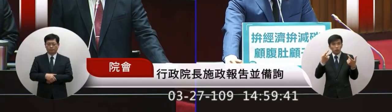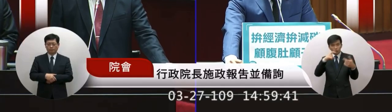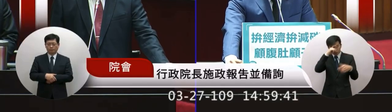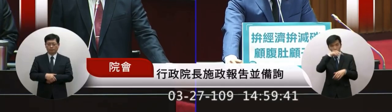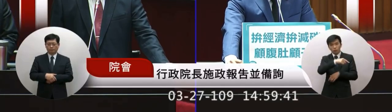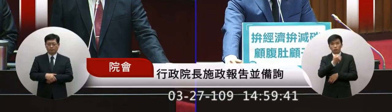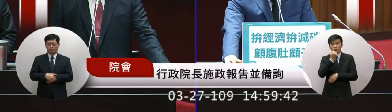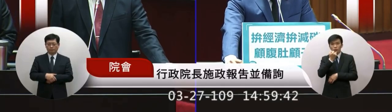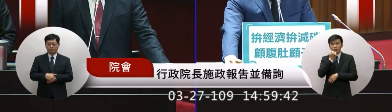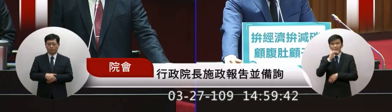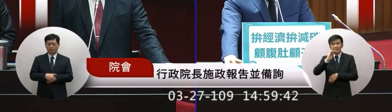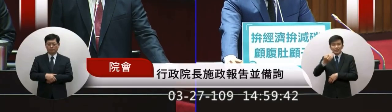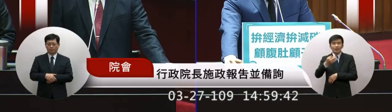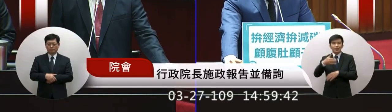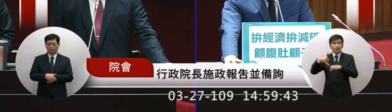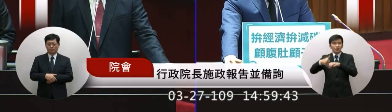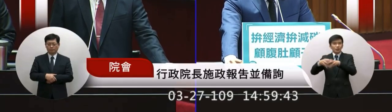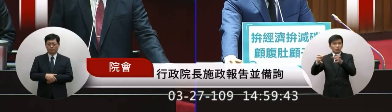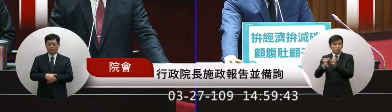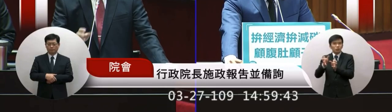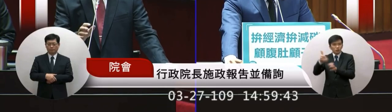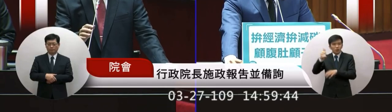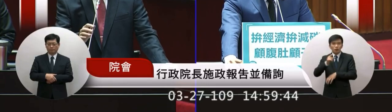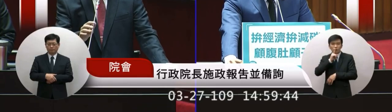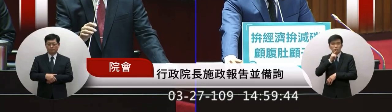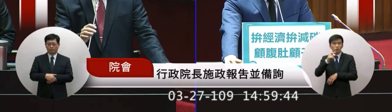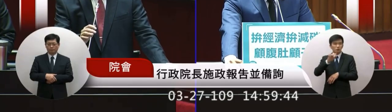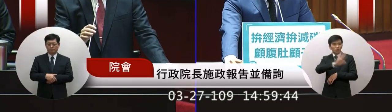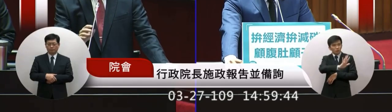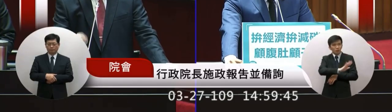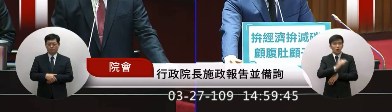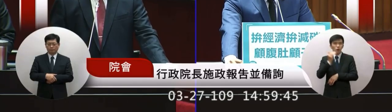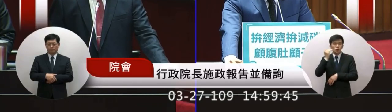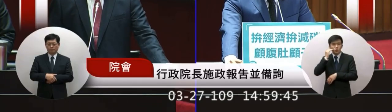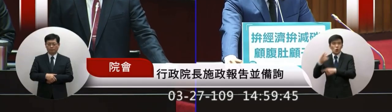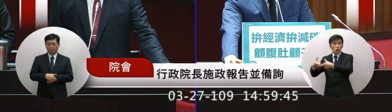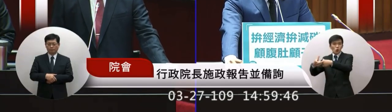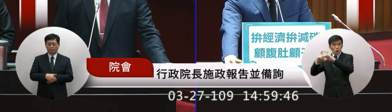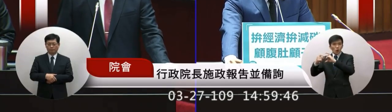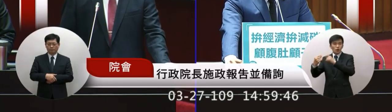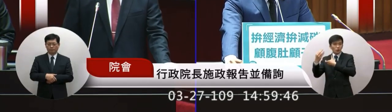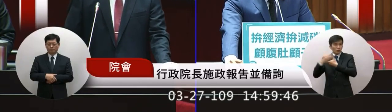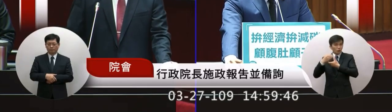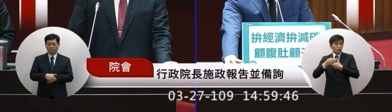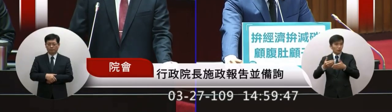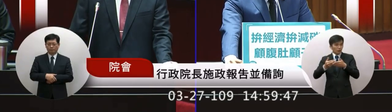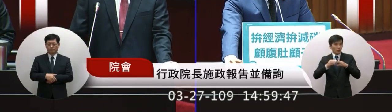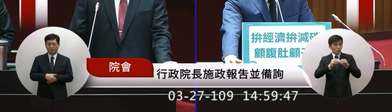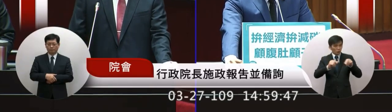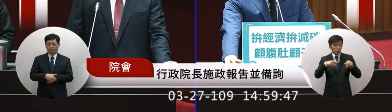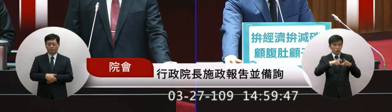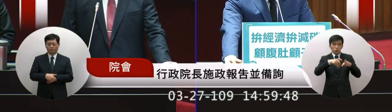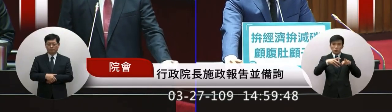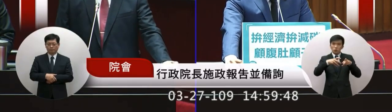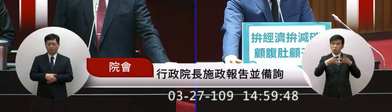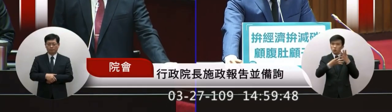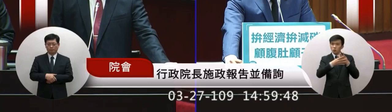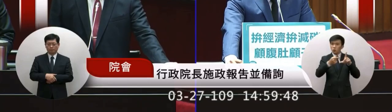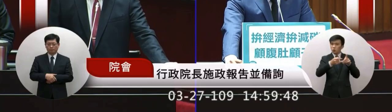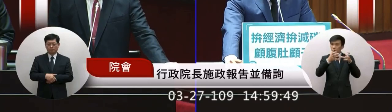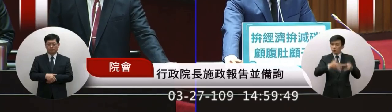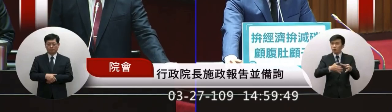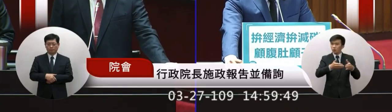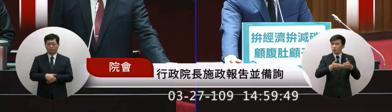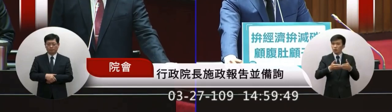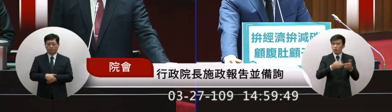长是讲唔通啦，因为这个在台商回台需要土地盖工业区，需要有台糖的土地，要配合经济的发展政策。那当然大